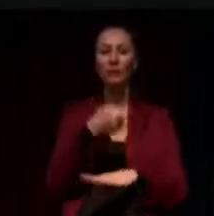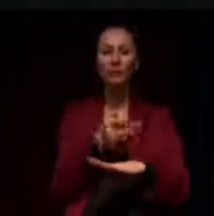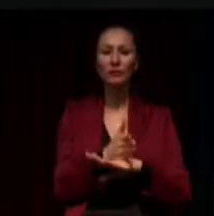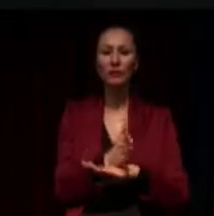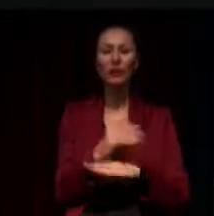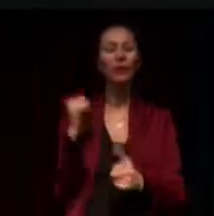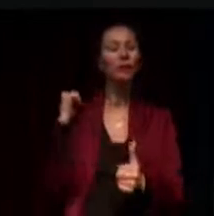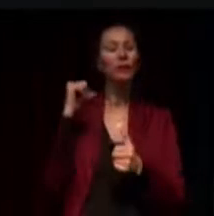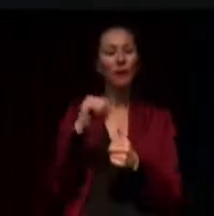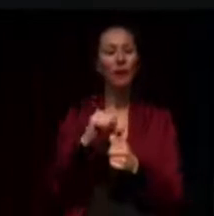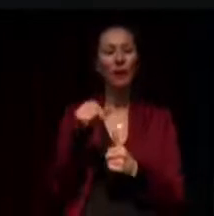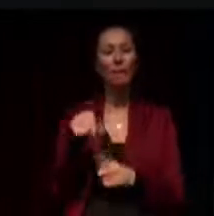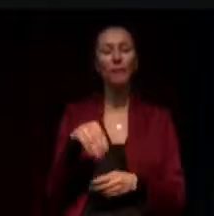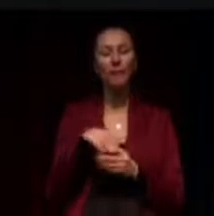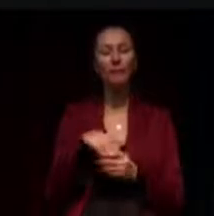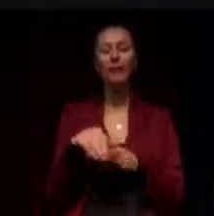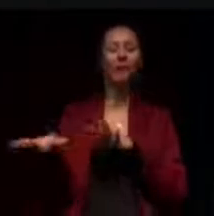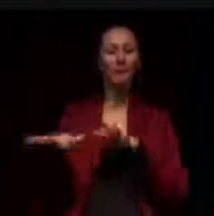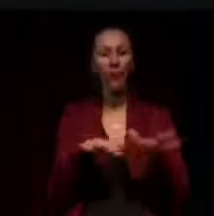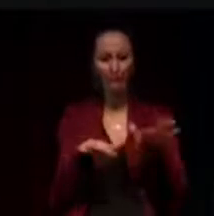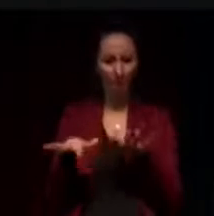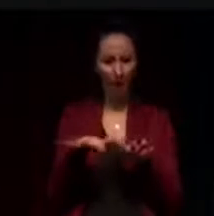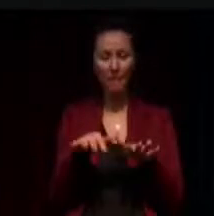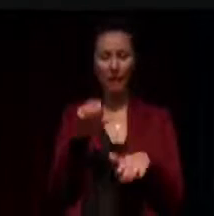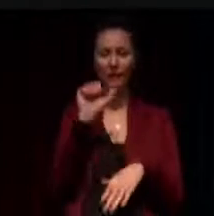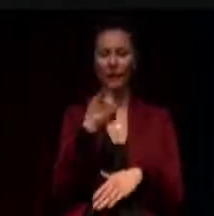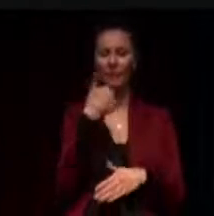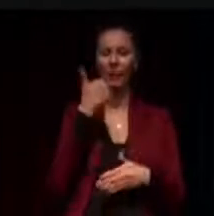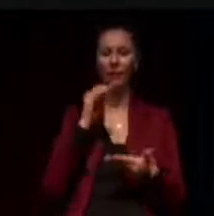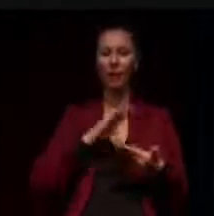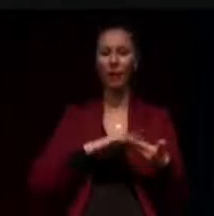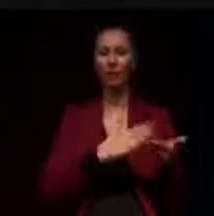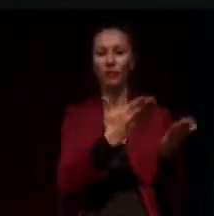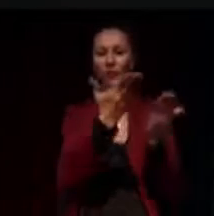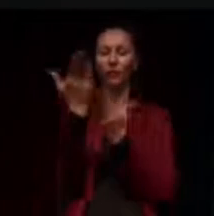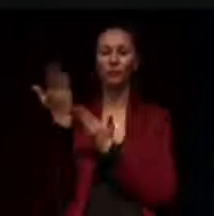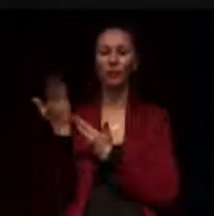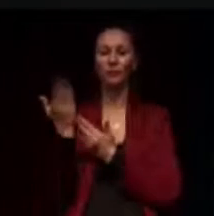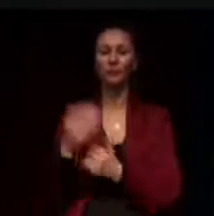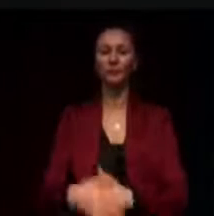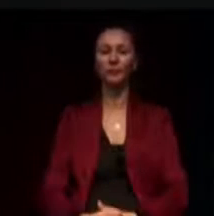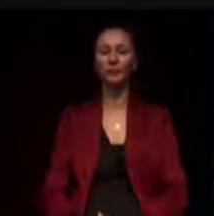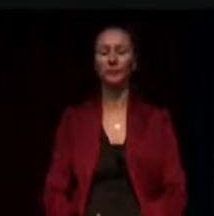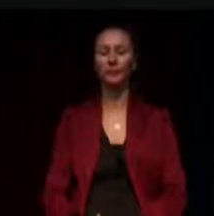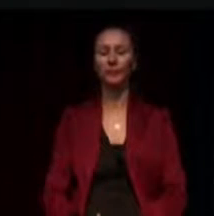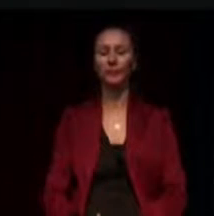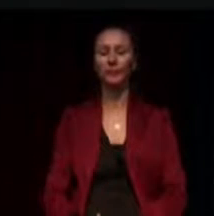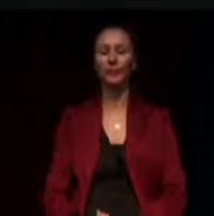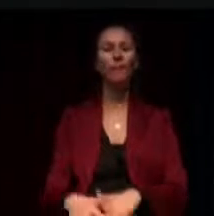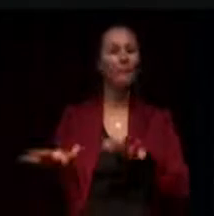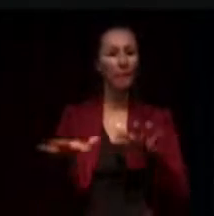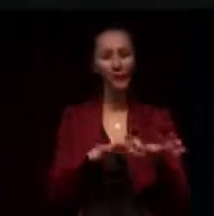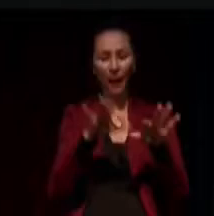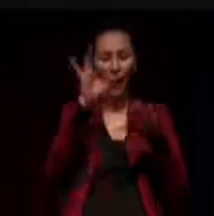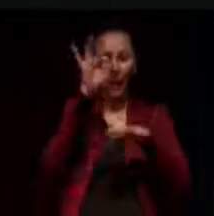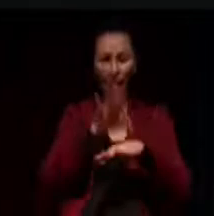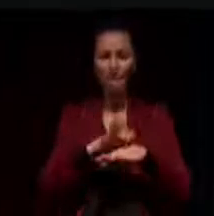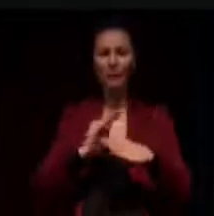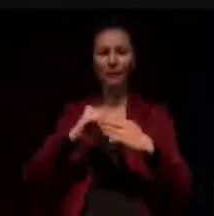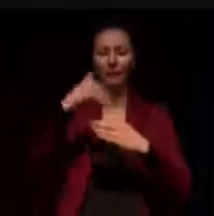Aslında yine bu bağlamda depreme değineceğim kıymetli arkadaşlar. Depremin hemen